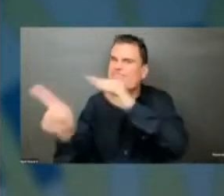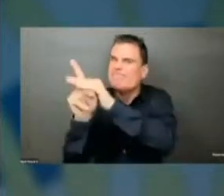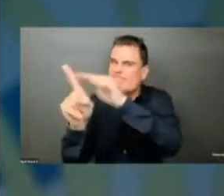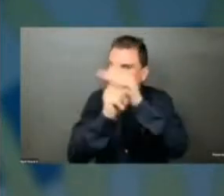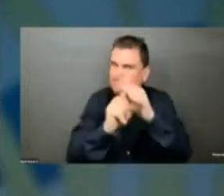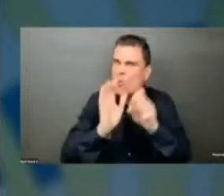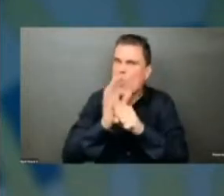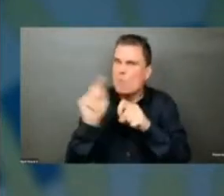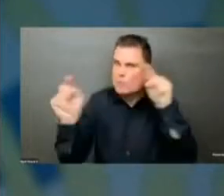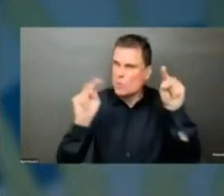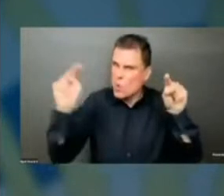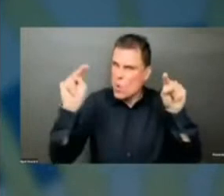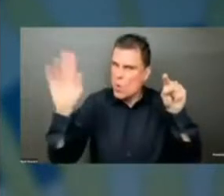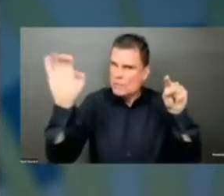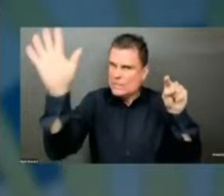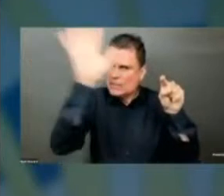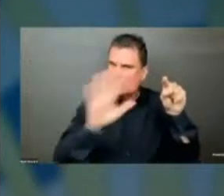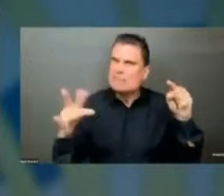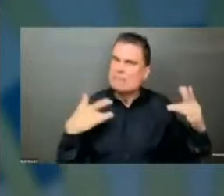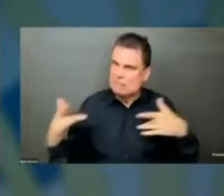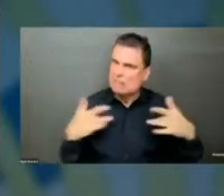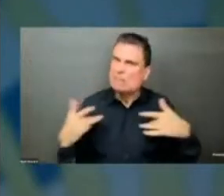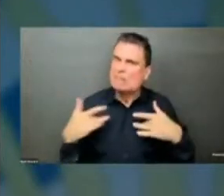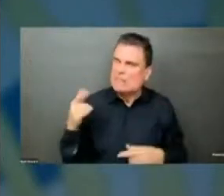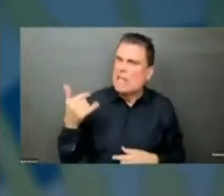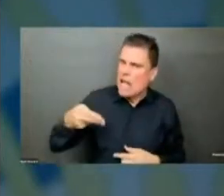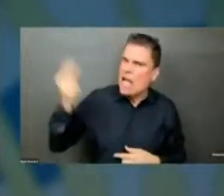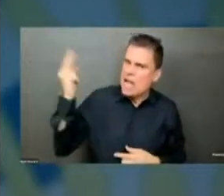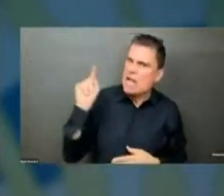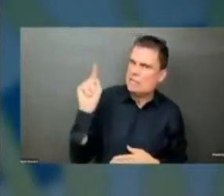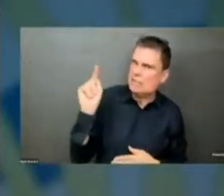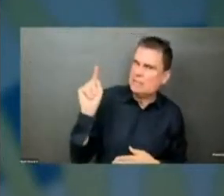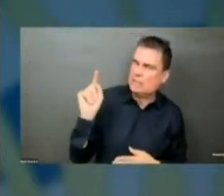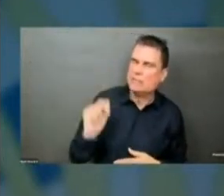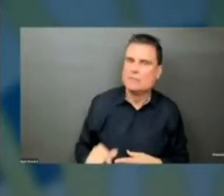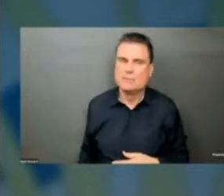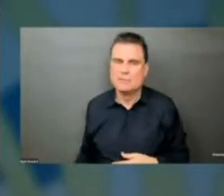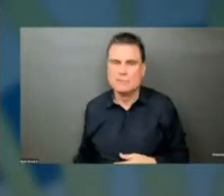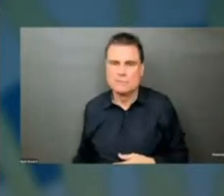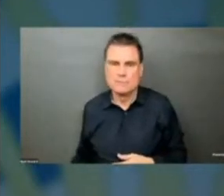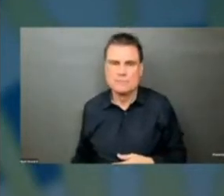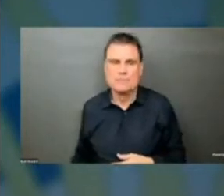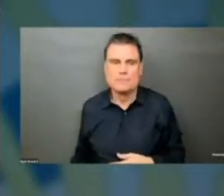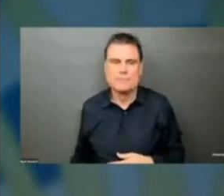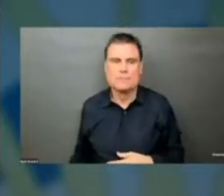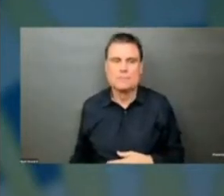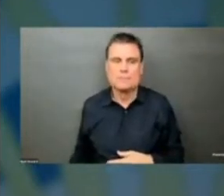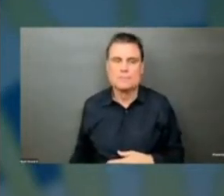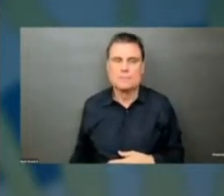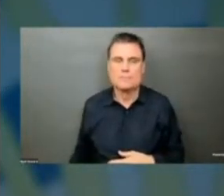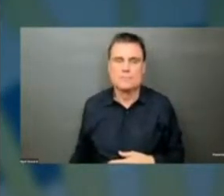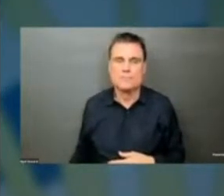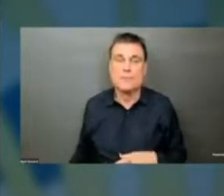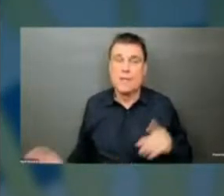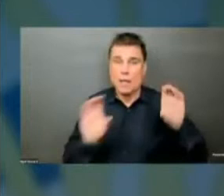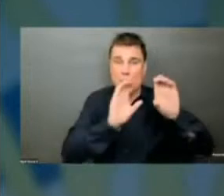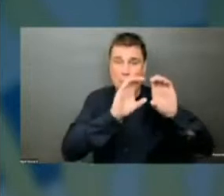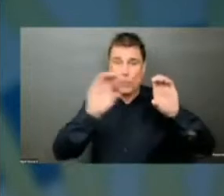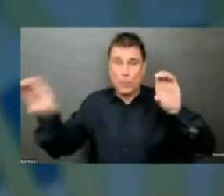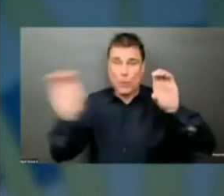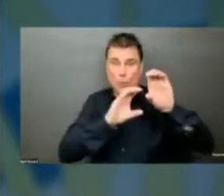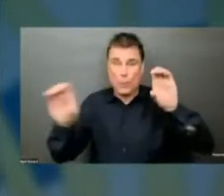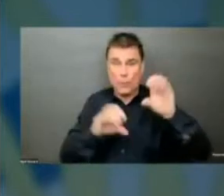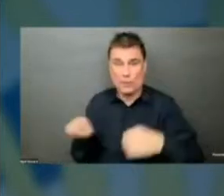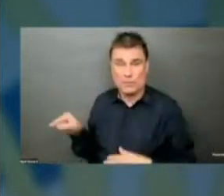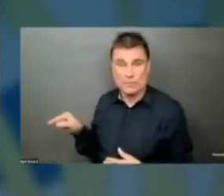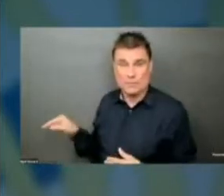然 relatively 是下降 high. 了，还是相对来讲高一点。 This is the same information broken down by age groups. 这个呢也 And 是跟年龄 particularly, 分布